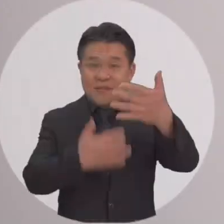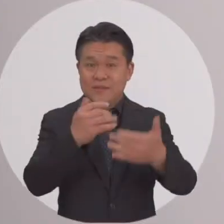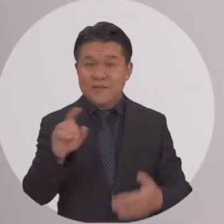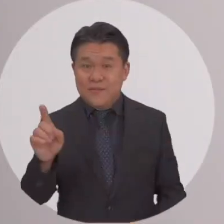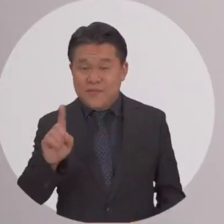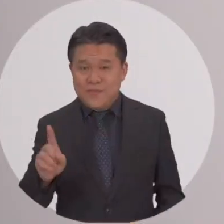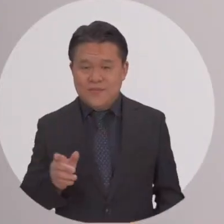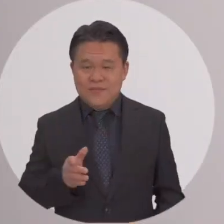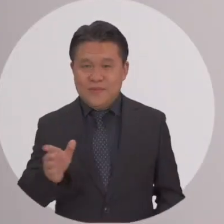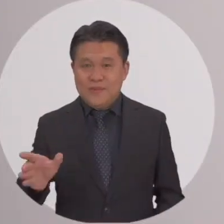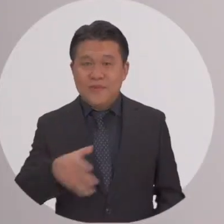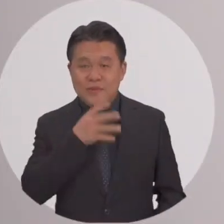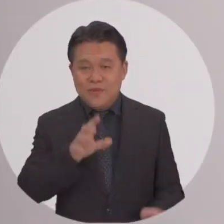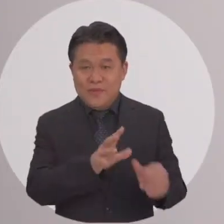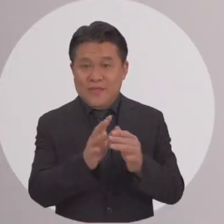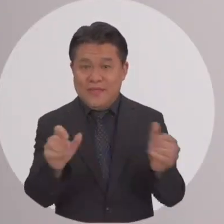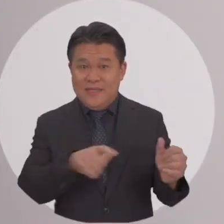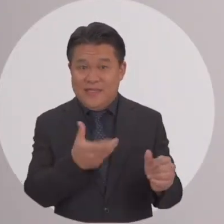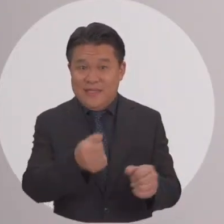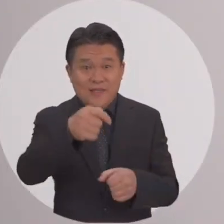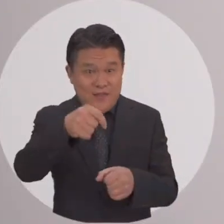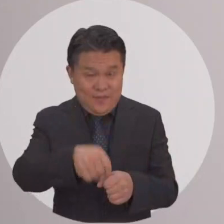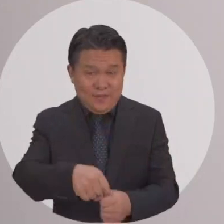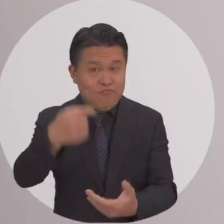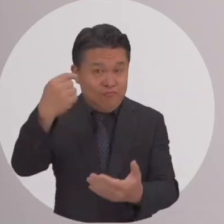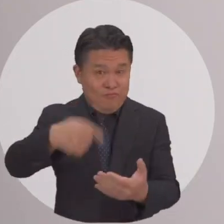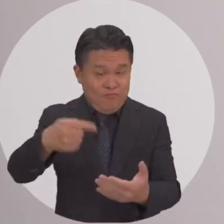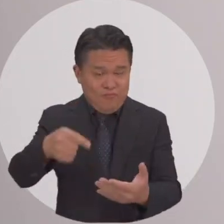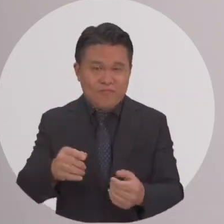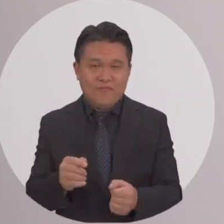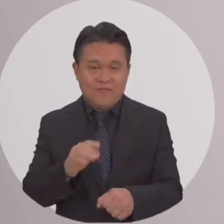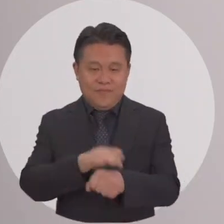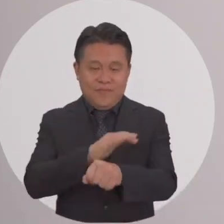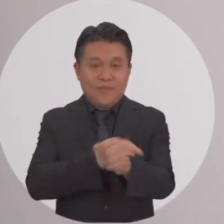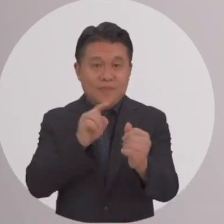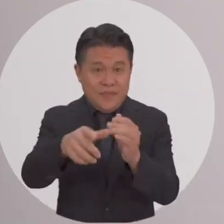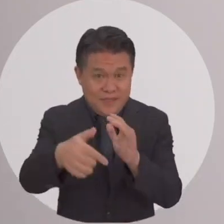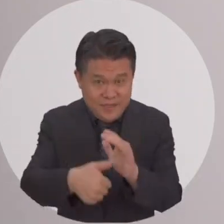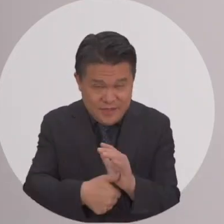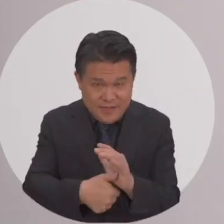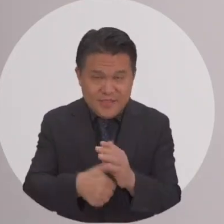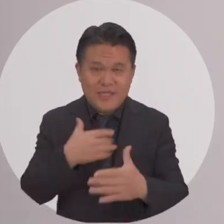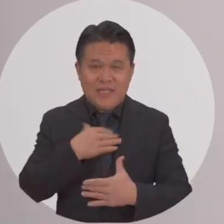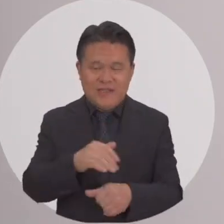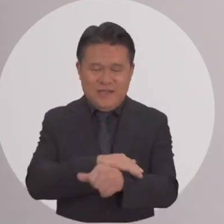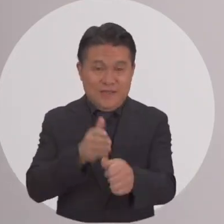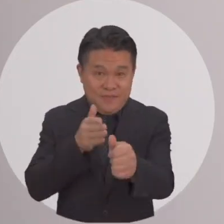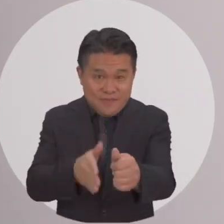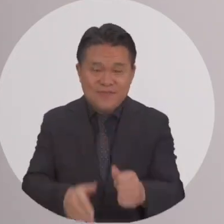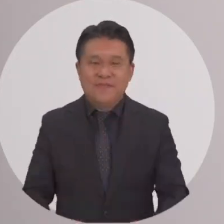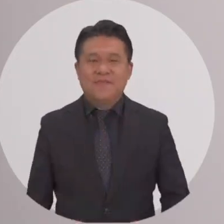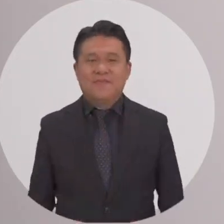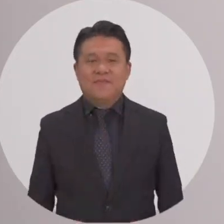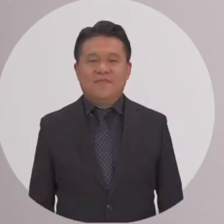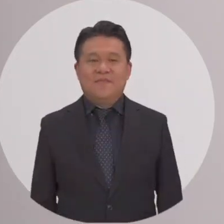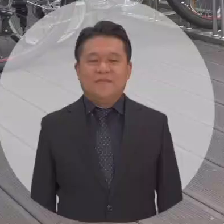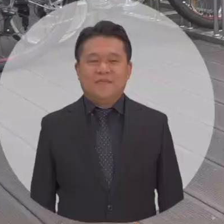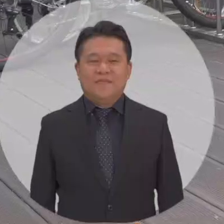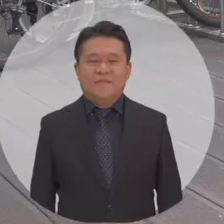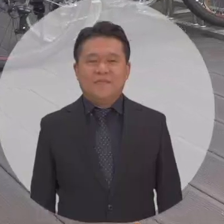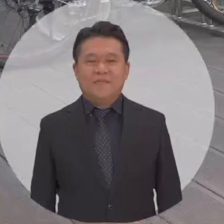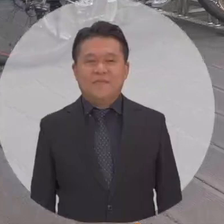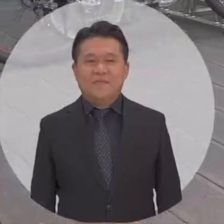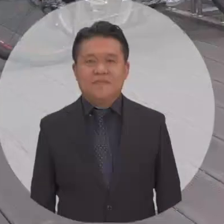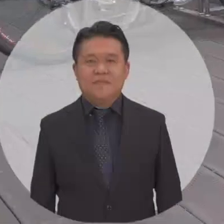이 영상은 전문 요양보호사 자격증 취득을 위한 영상입니다. 현장 실습 시 안전에 주의하시기 바랍니다.